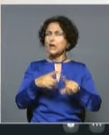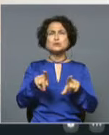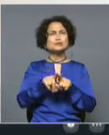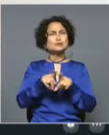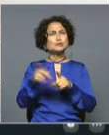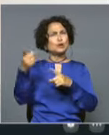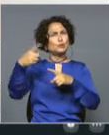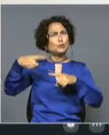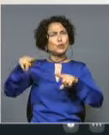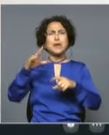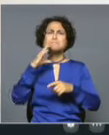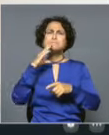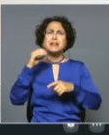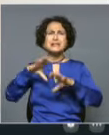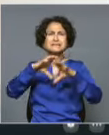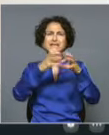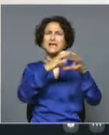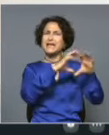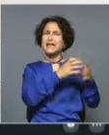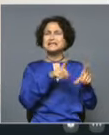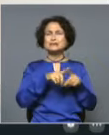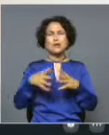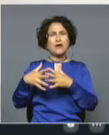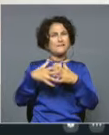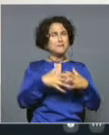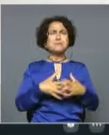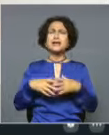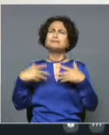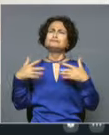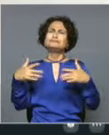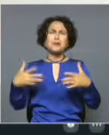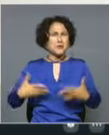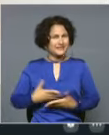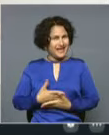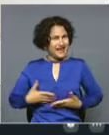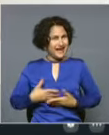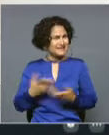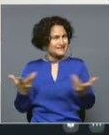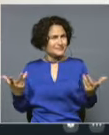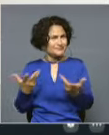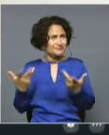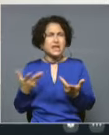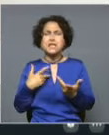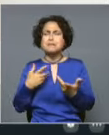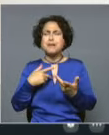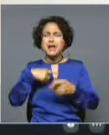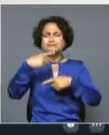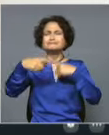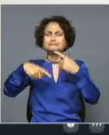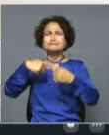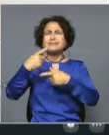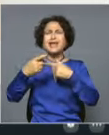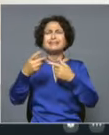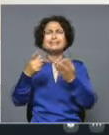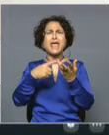други български диаспори. В Съединените щати е много интересна диаспората, защото там има няколко вълни на преселение, така